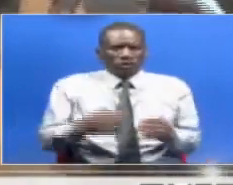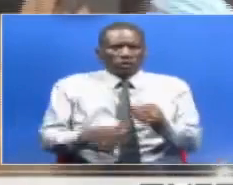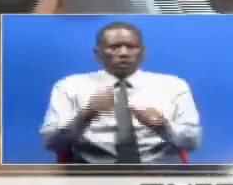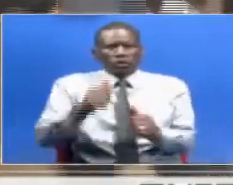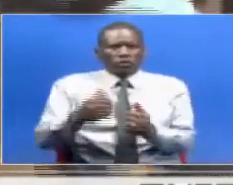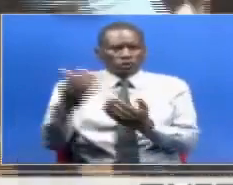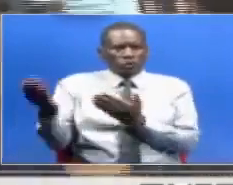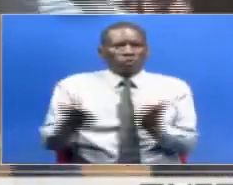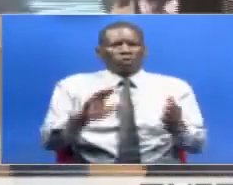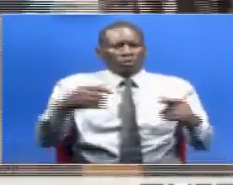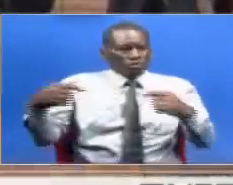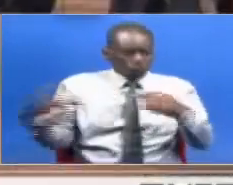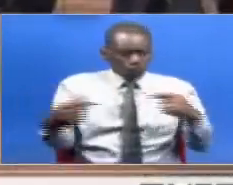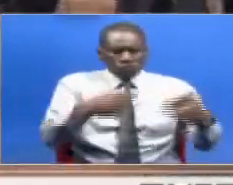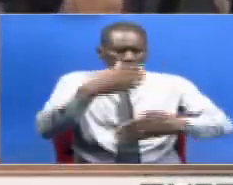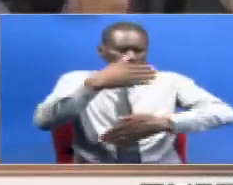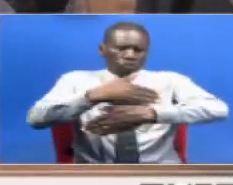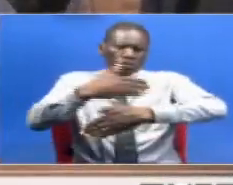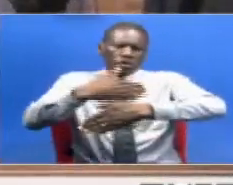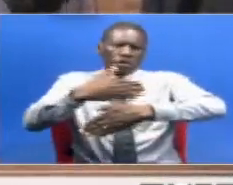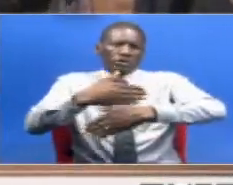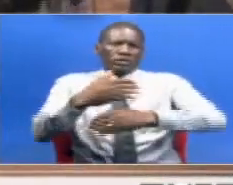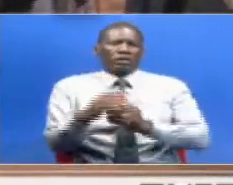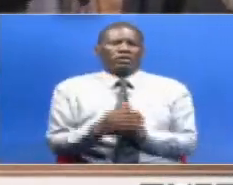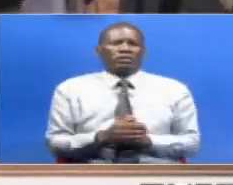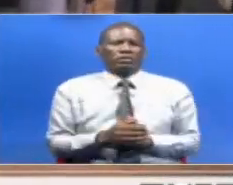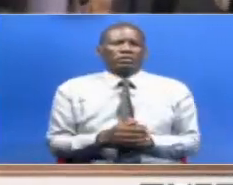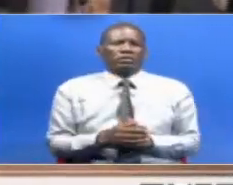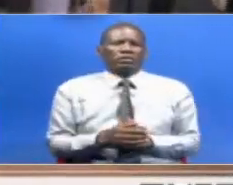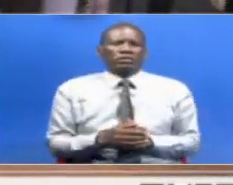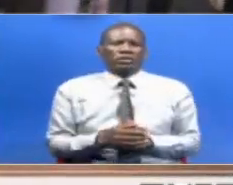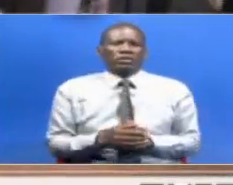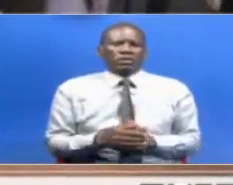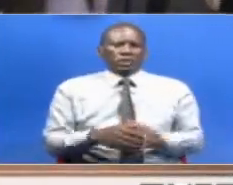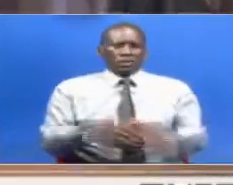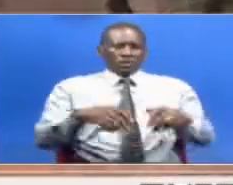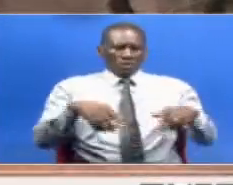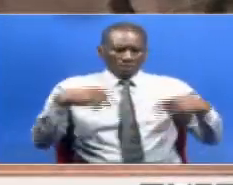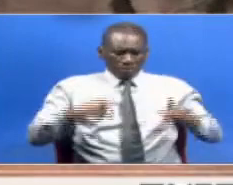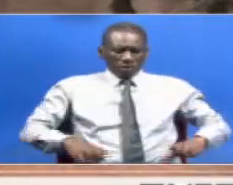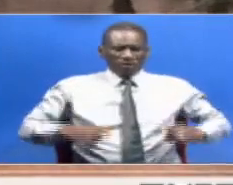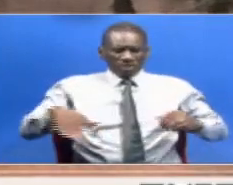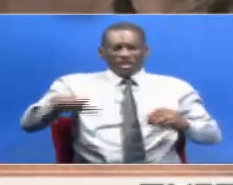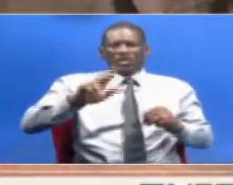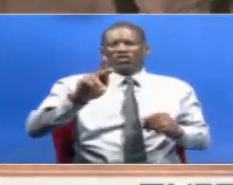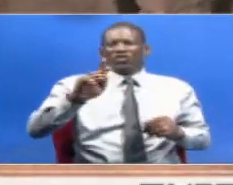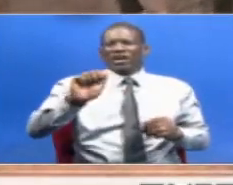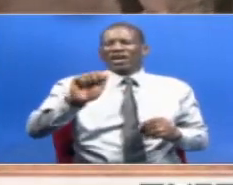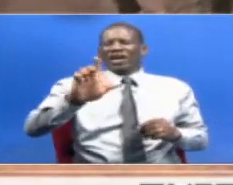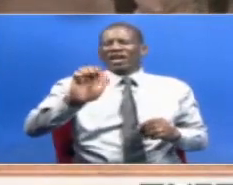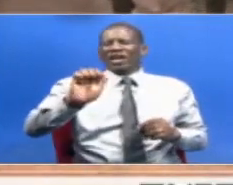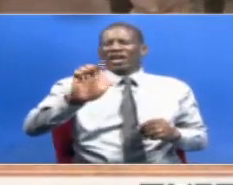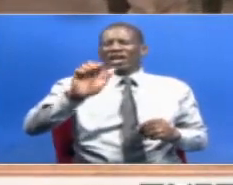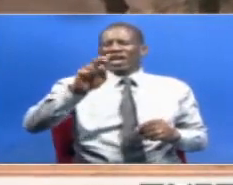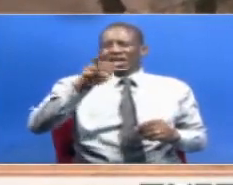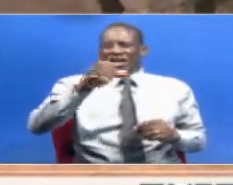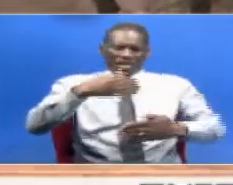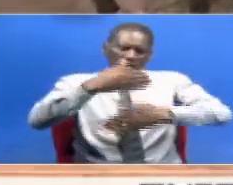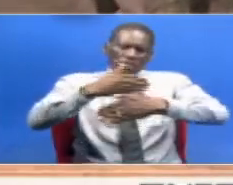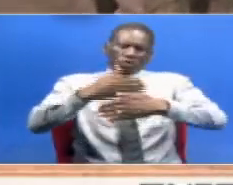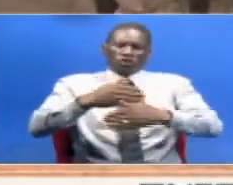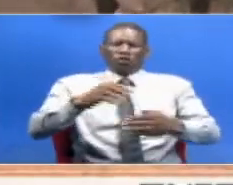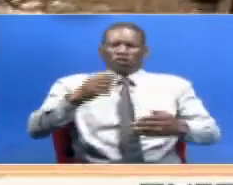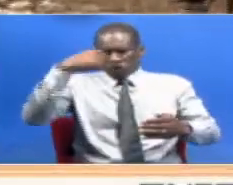yanayosababishwa na mvutano wa mipaka. Jamii zinazoishi eneo la Kalalani katika mpaka wa kaunti za Kitui na Tana